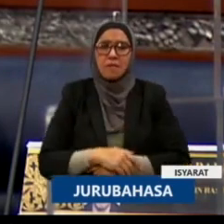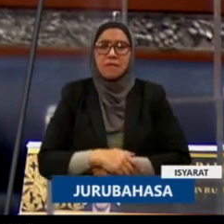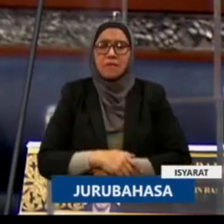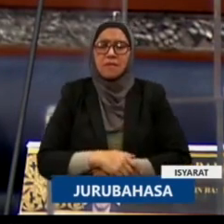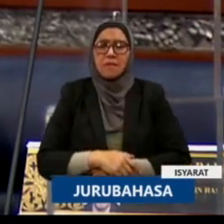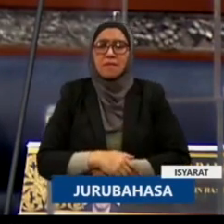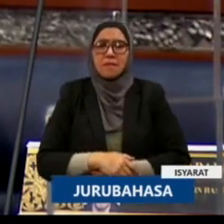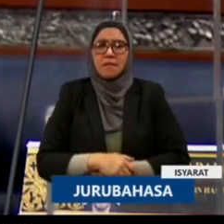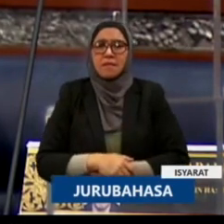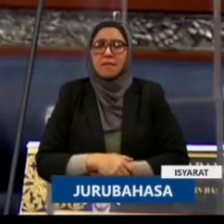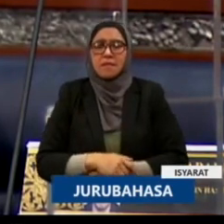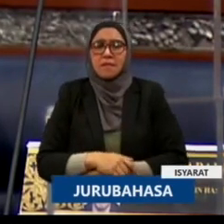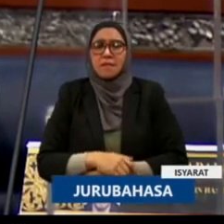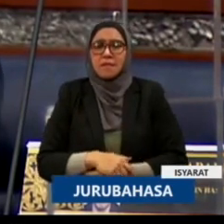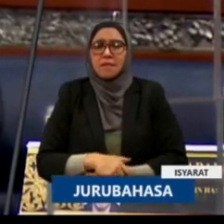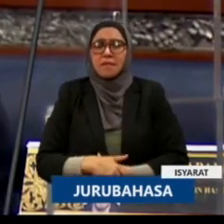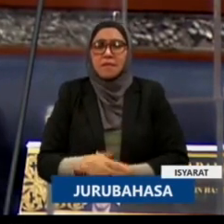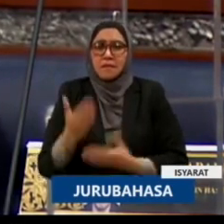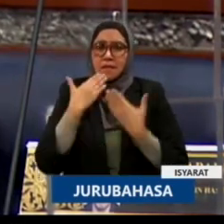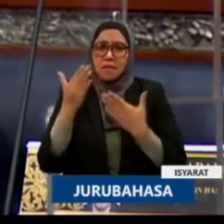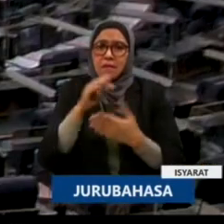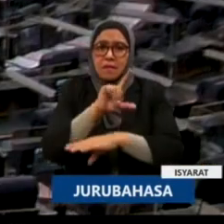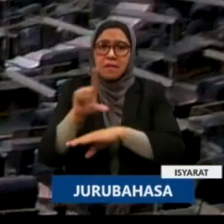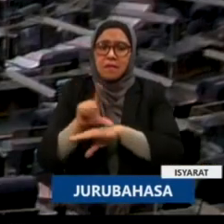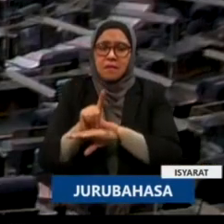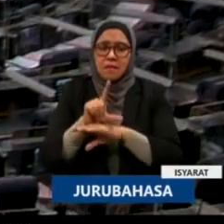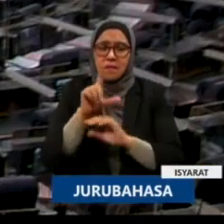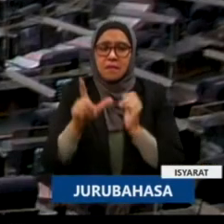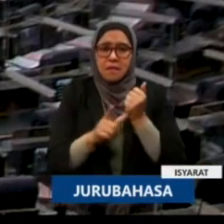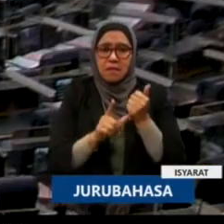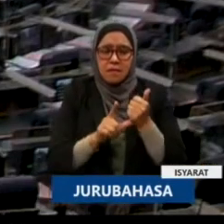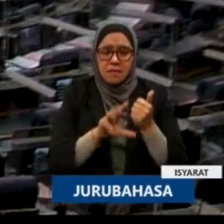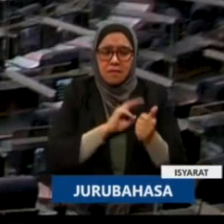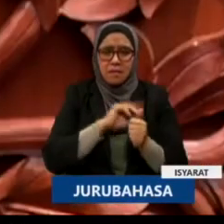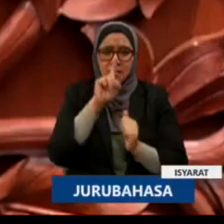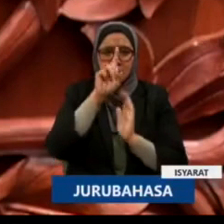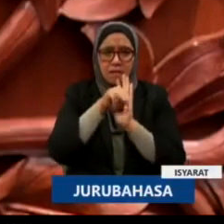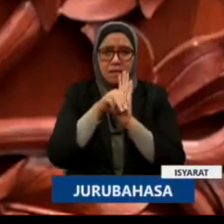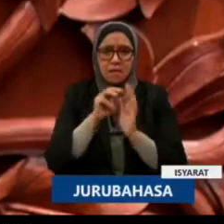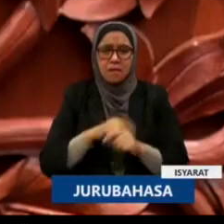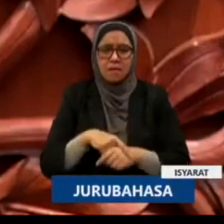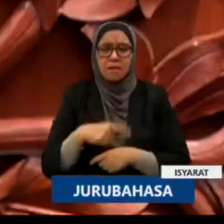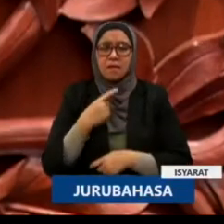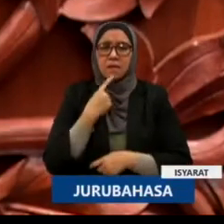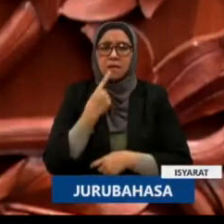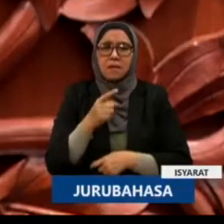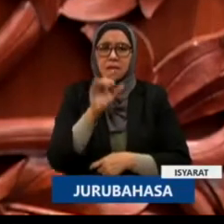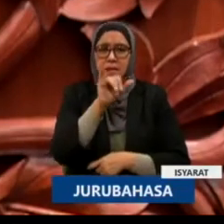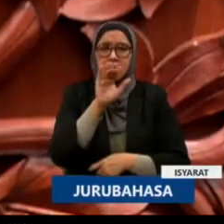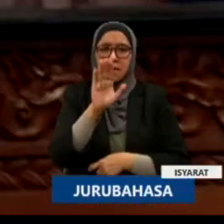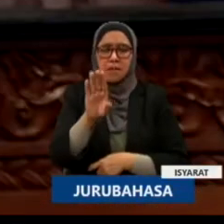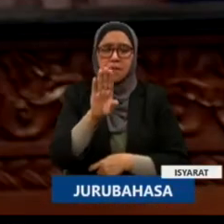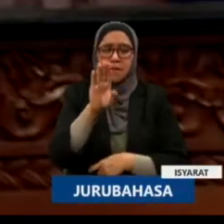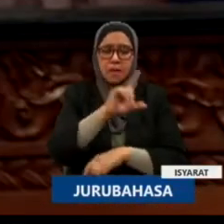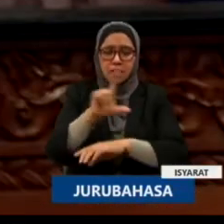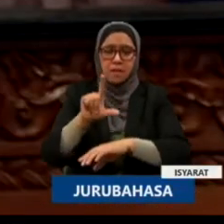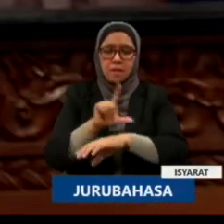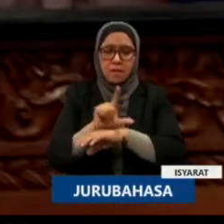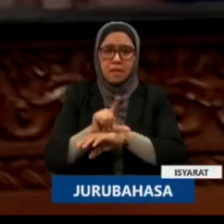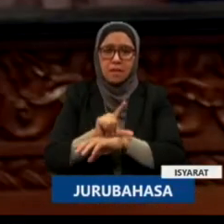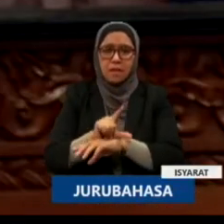Zaskia Labuhan fase dimana menteri satu menit keju masih mobil saya tahu beliau digosok-gosok Hotel Semarang yang